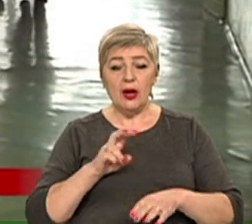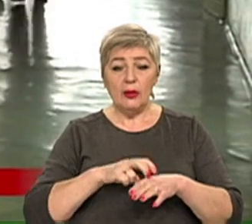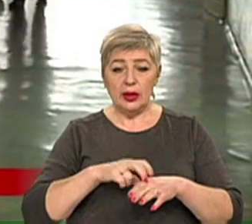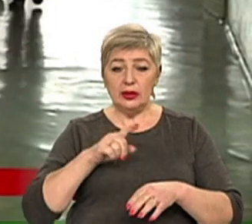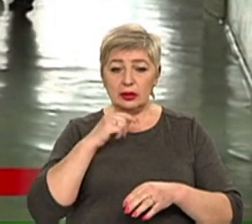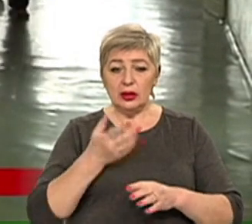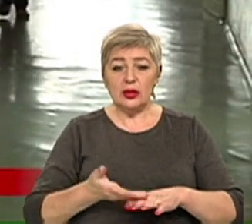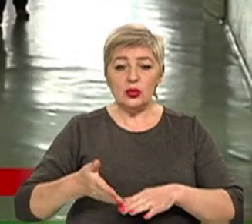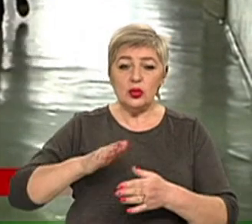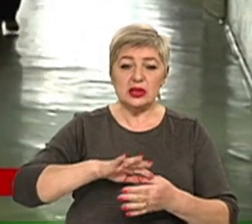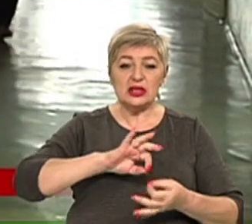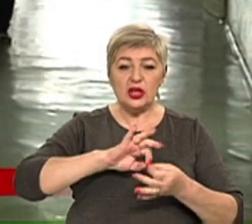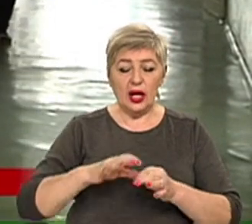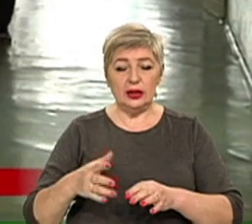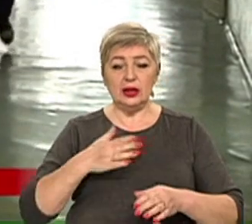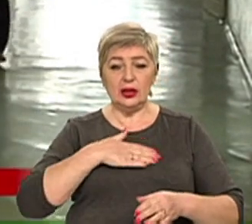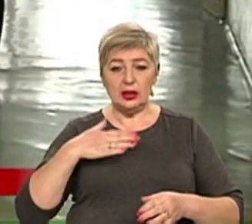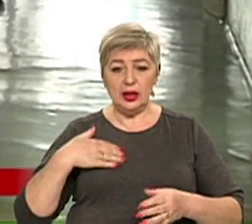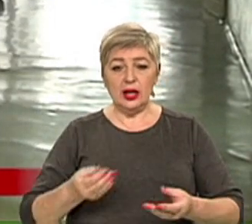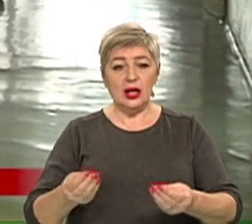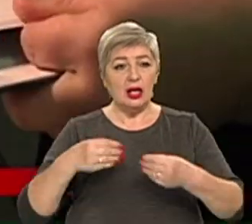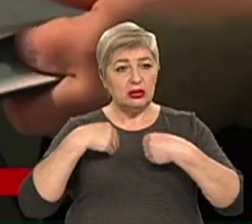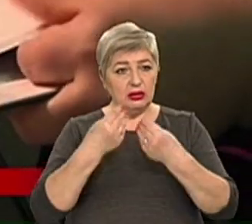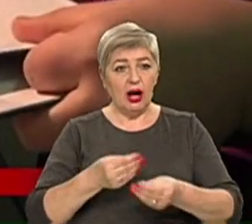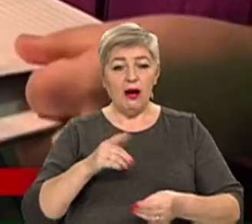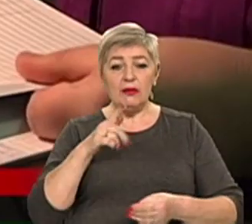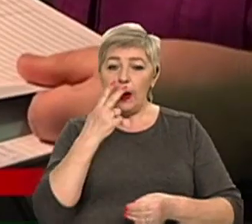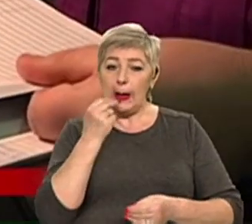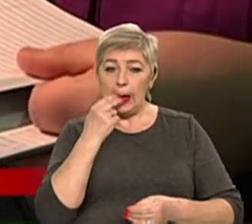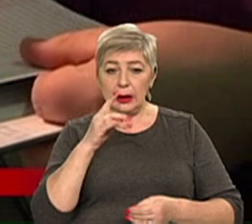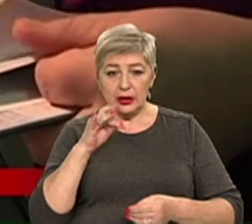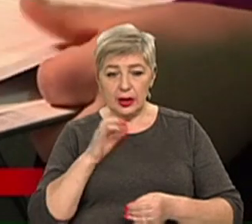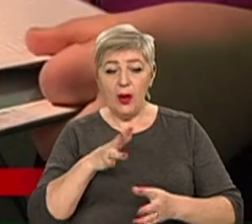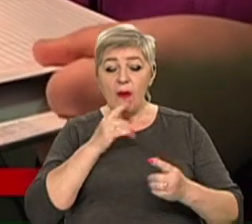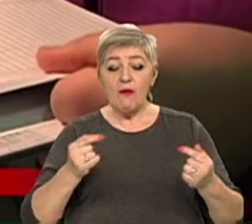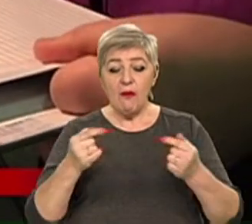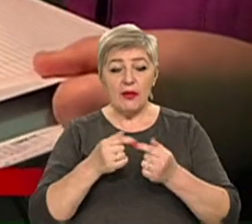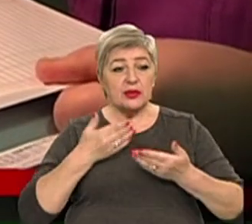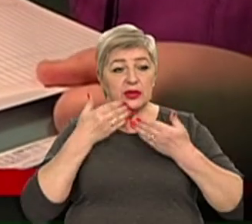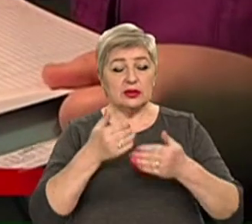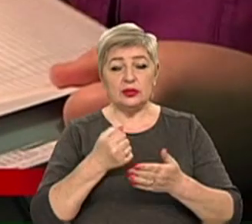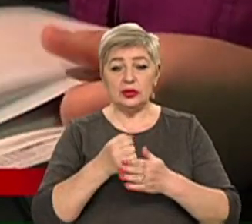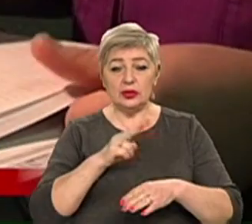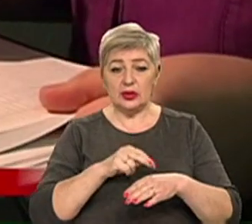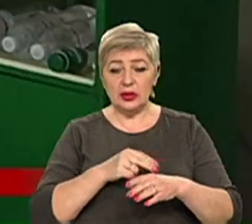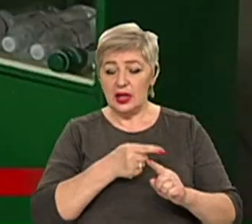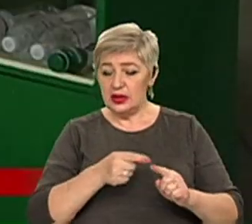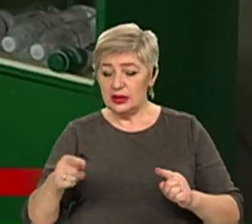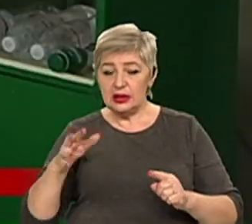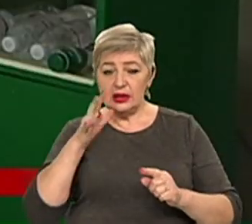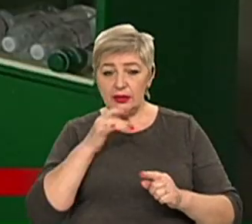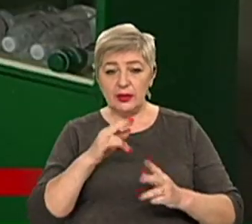на легені дав грип. Пацієнти не звернулися до фахівців вчасно. За епідсезон на Дніпропетровщині вже